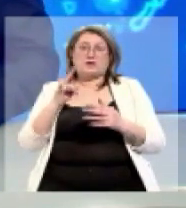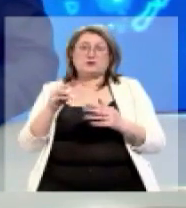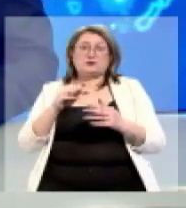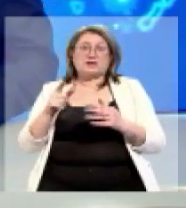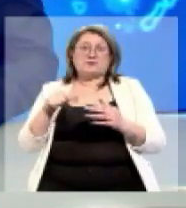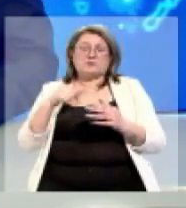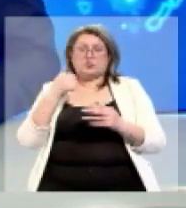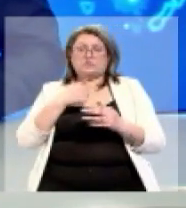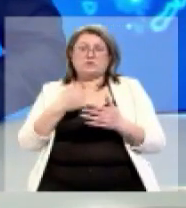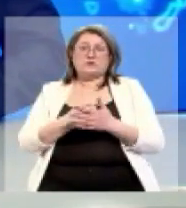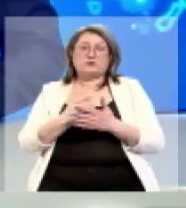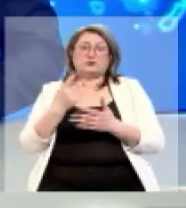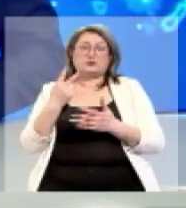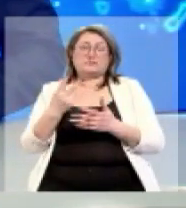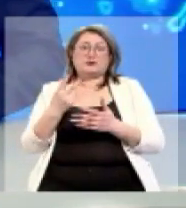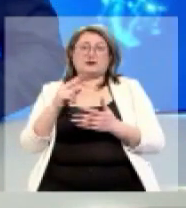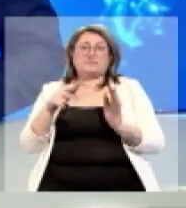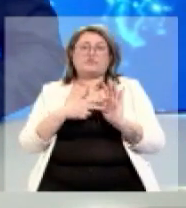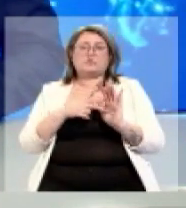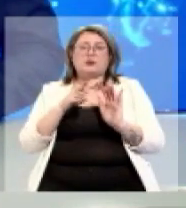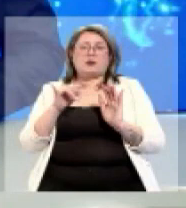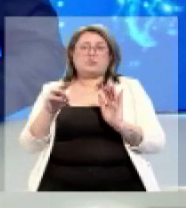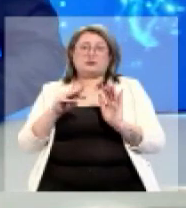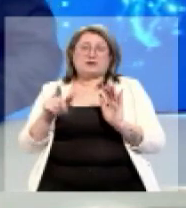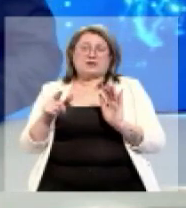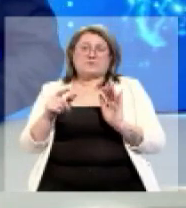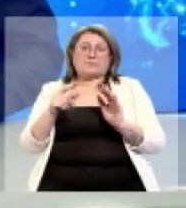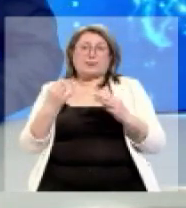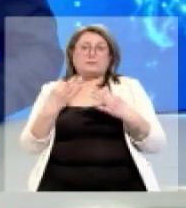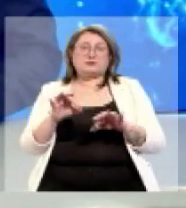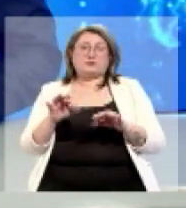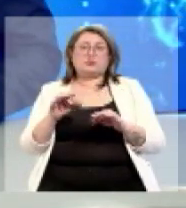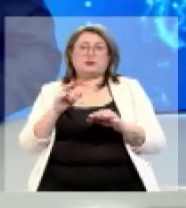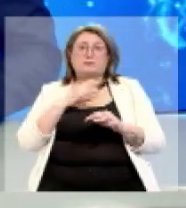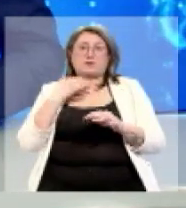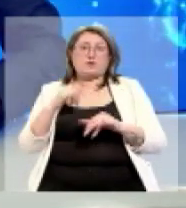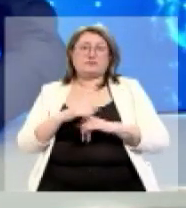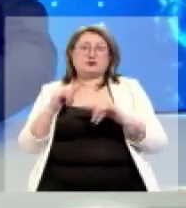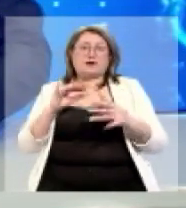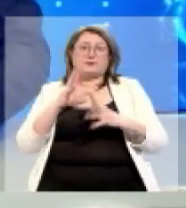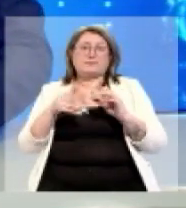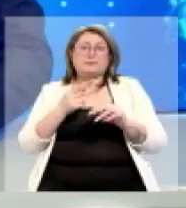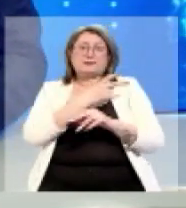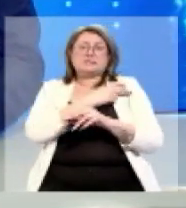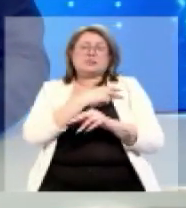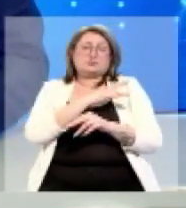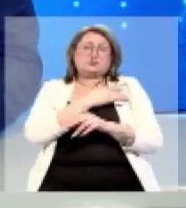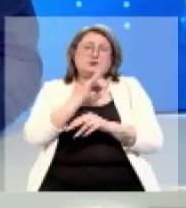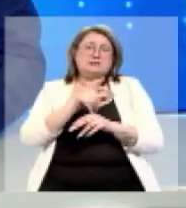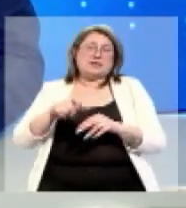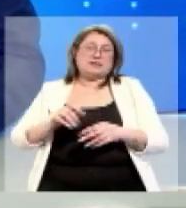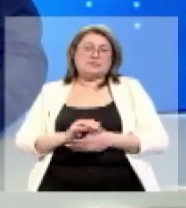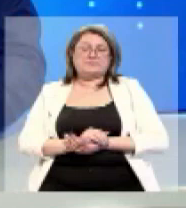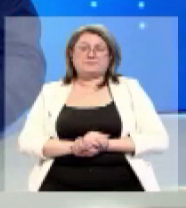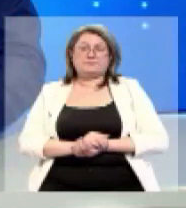1,1 триллион теңгеден 2,18 триллион теңгеге дейін халыққа көрсетілетін медициналық қызметтердің көлемін айтарлықтай